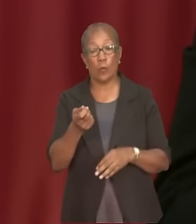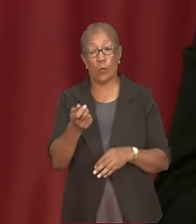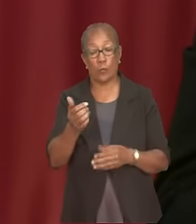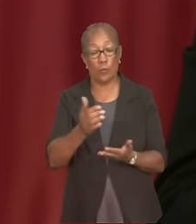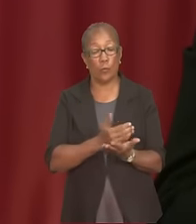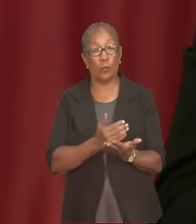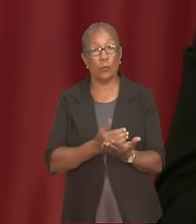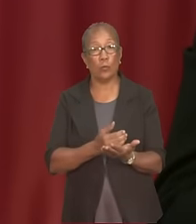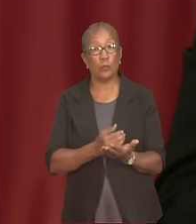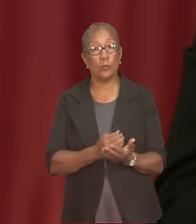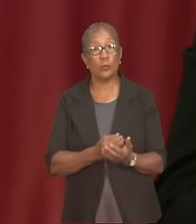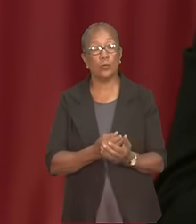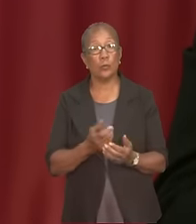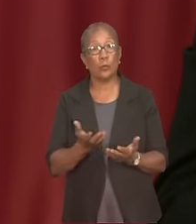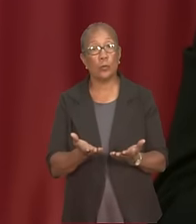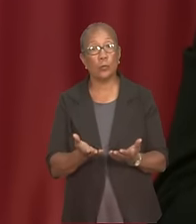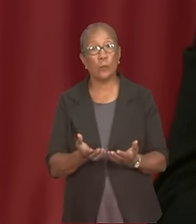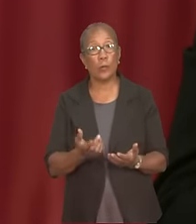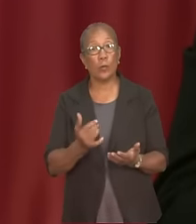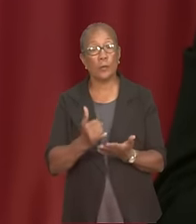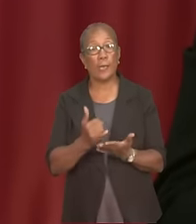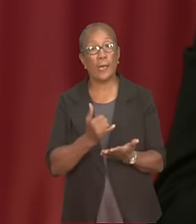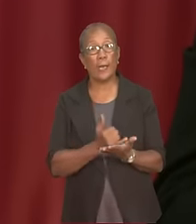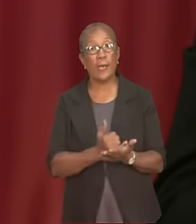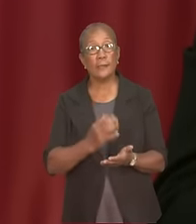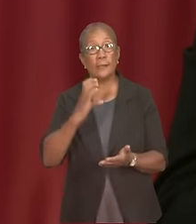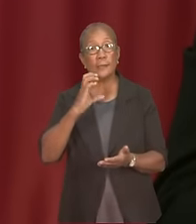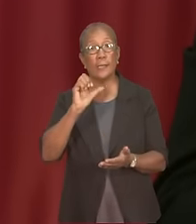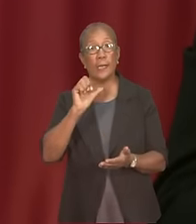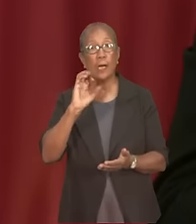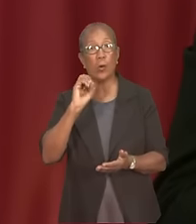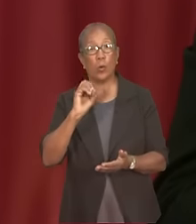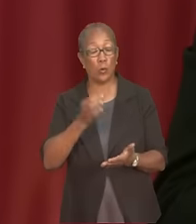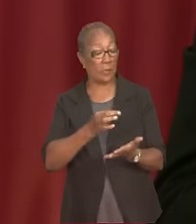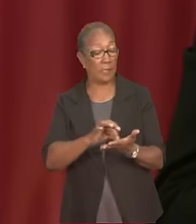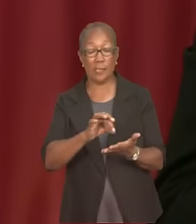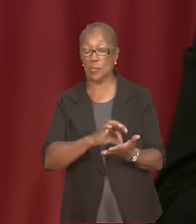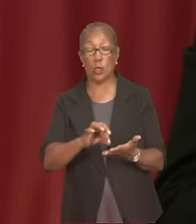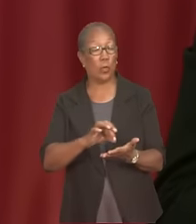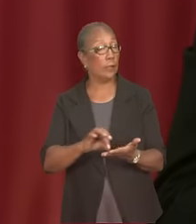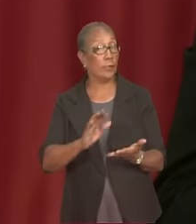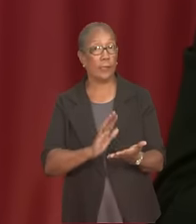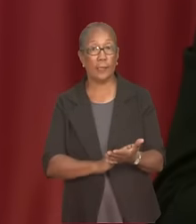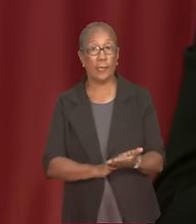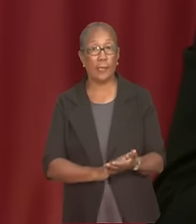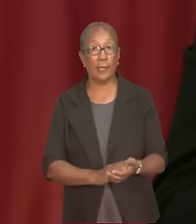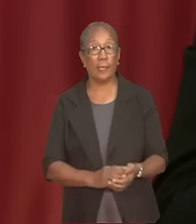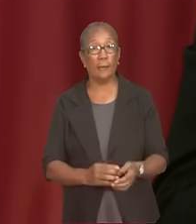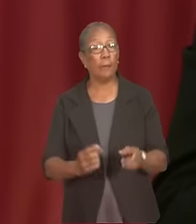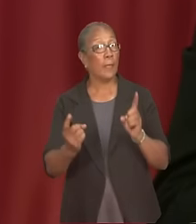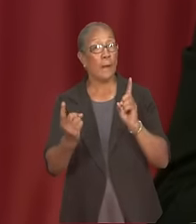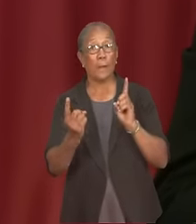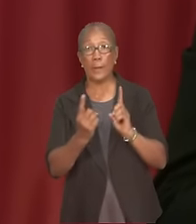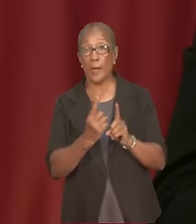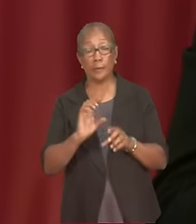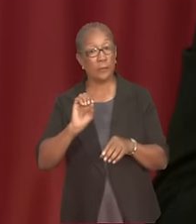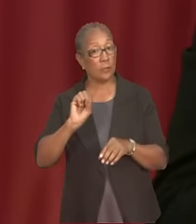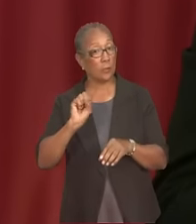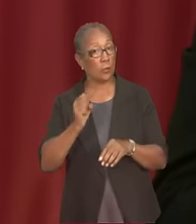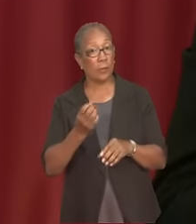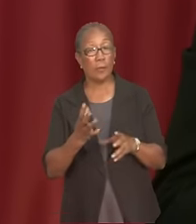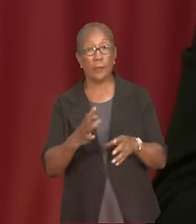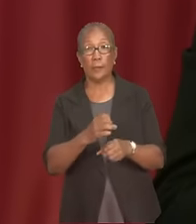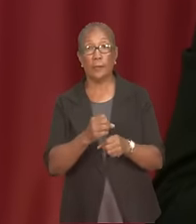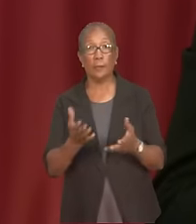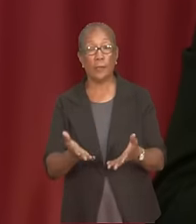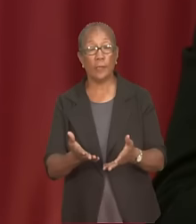dat blijkbaar de laatste CAO niet is ondertekend. Partners schijnen elkaar niet te kunnen vinden met